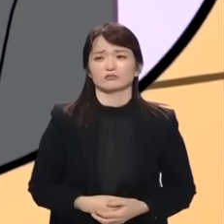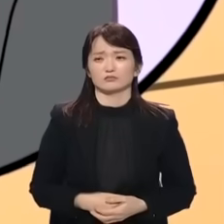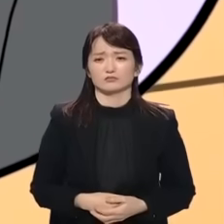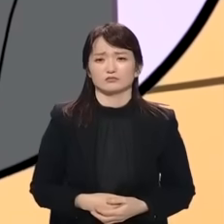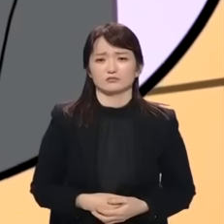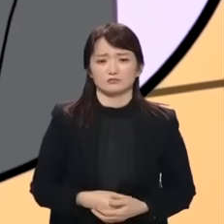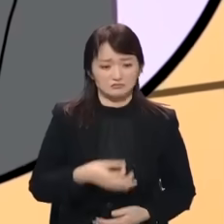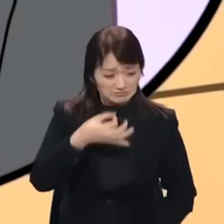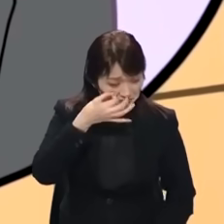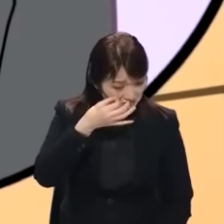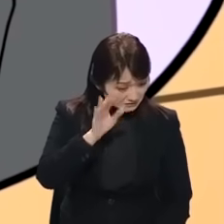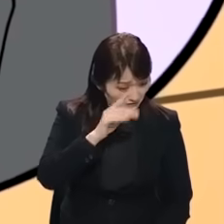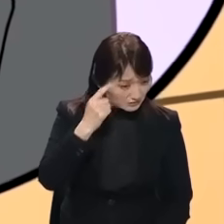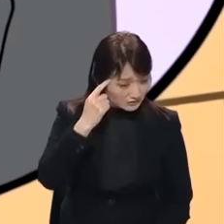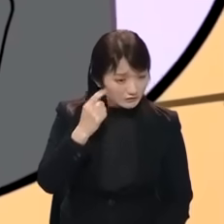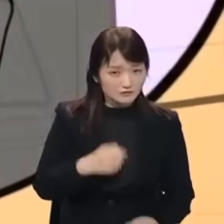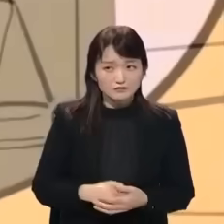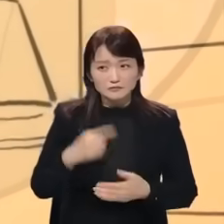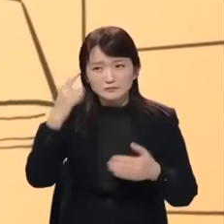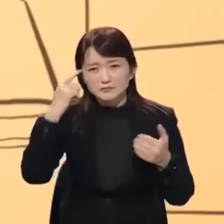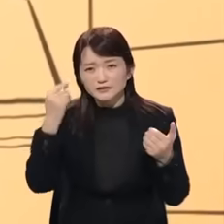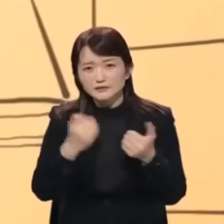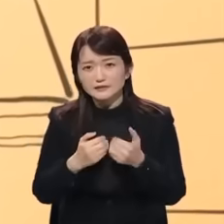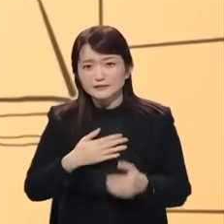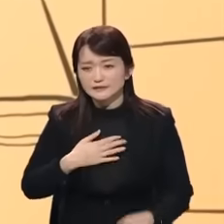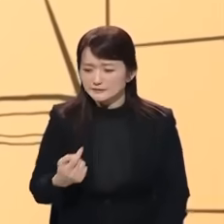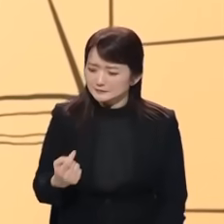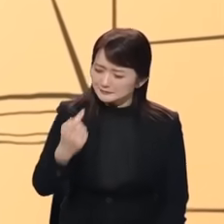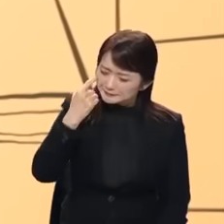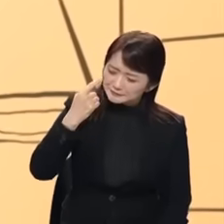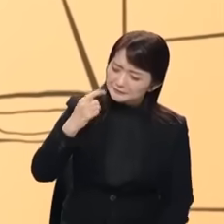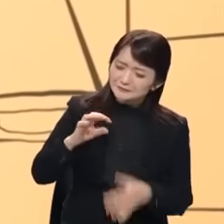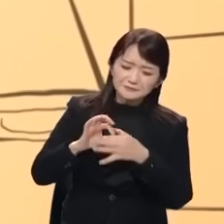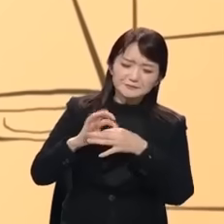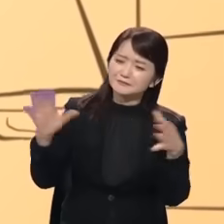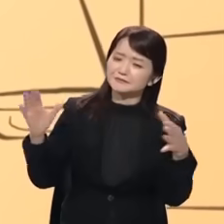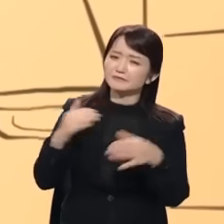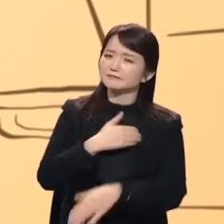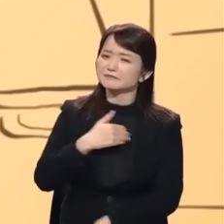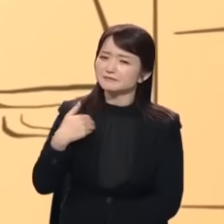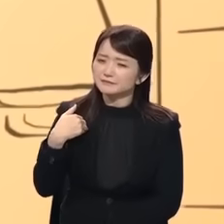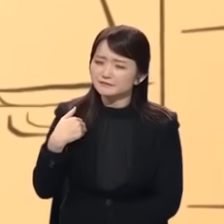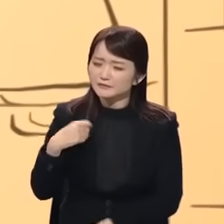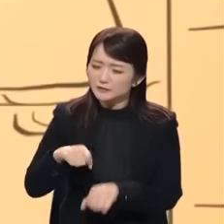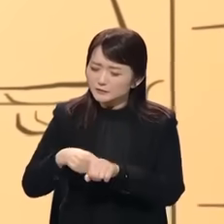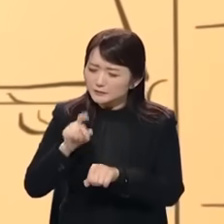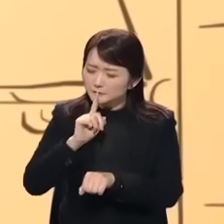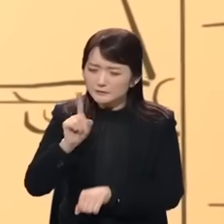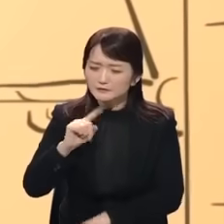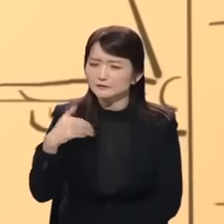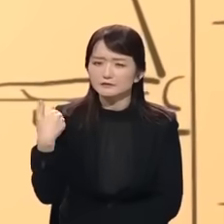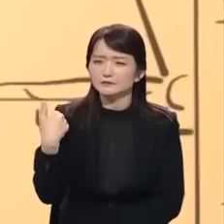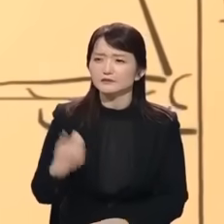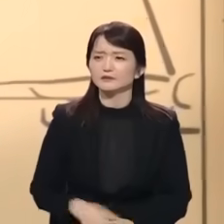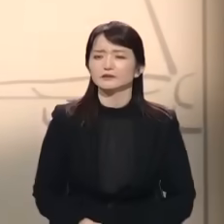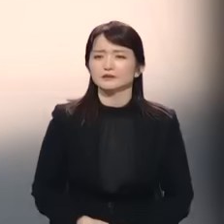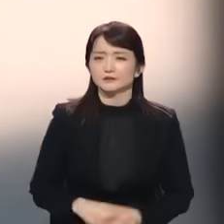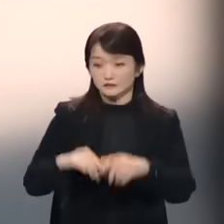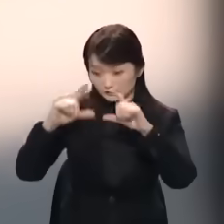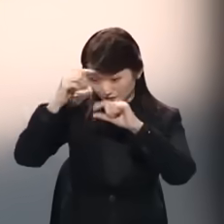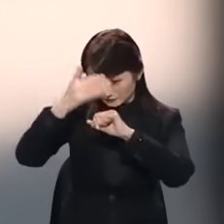생각한 건지 아니면 거꾸로 너무너무 자기가 들켜도 상관없다 당당하다 이런 억지를 펴려고 했던 건지 모르겠는데 사진 찍은